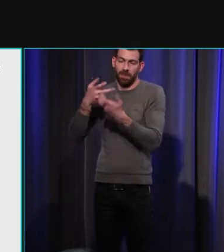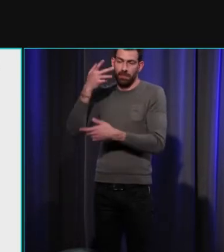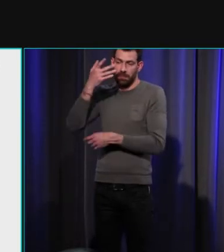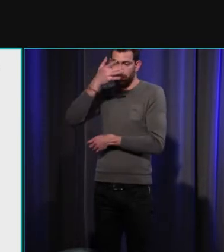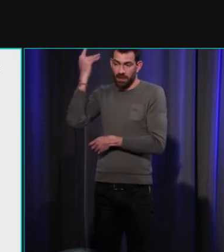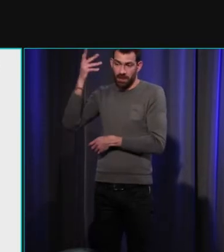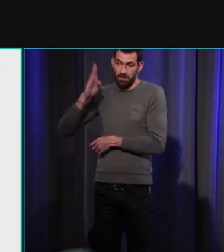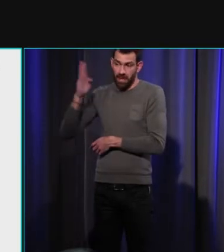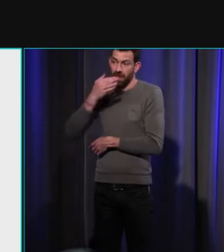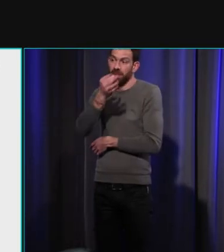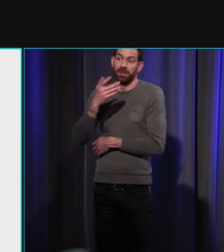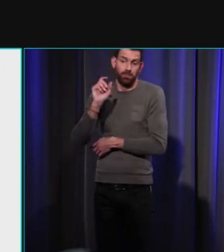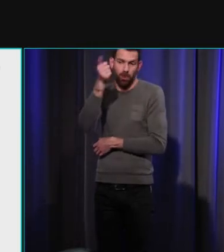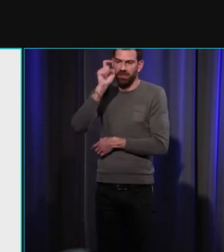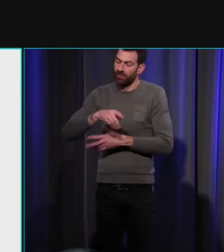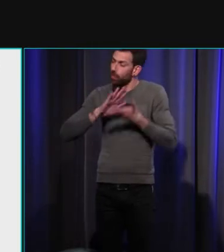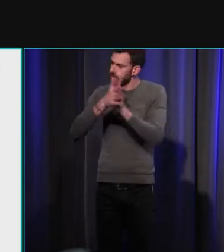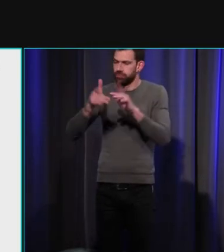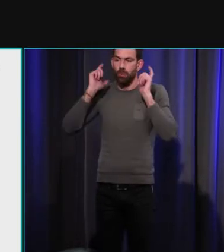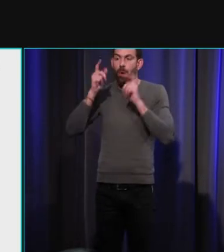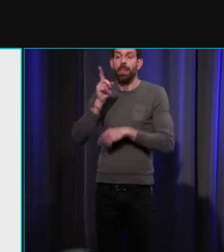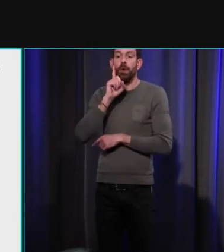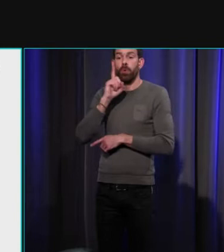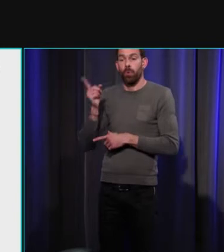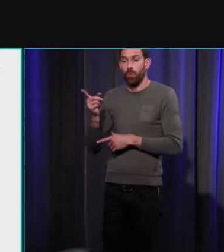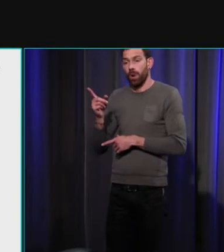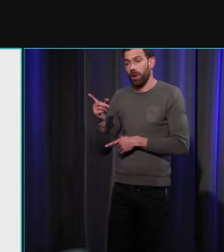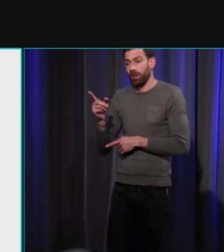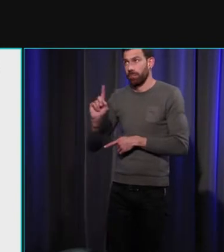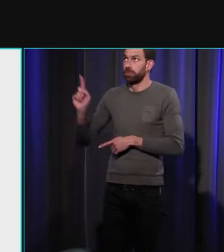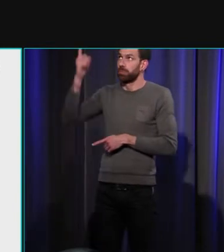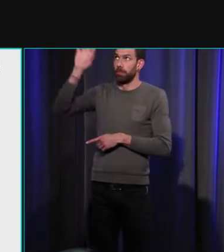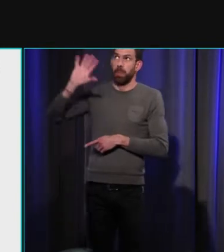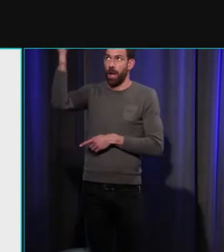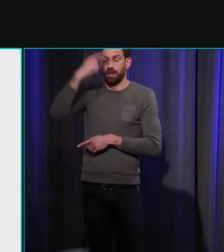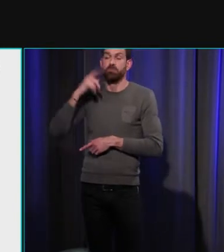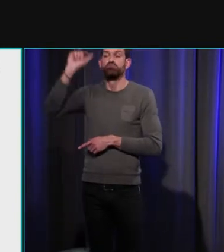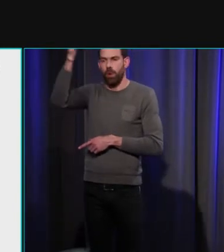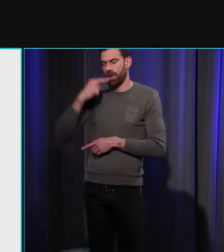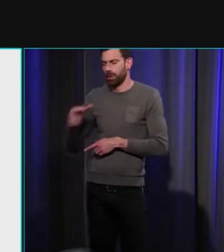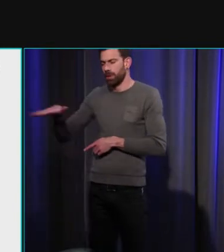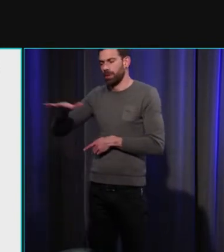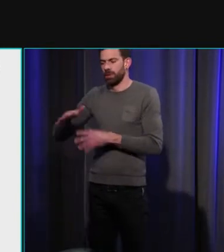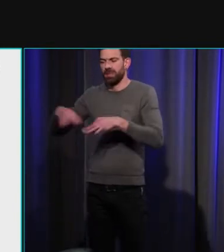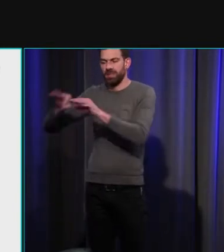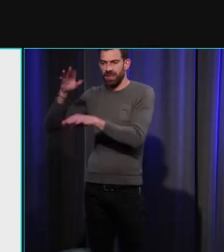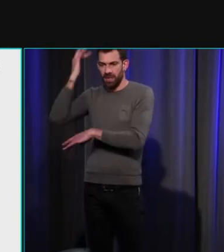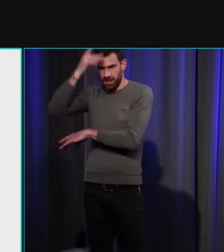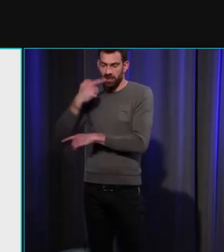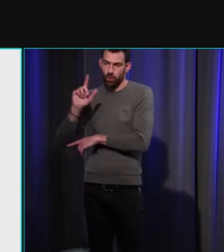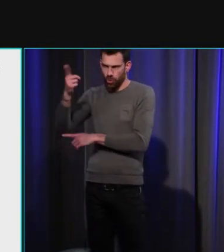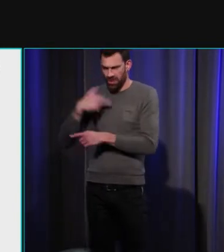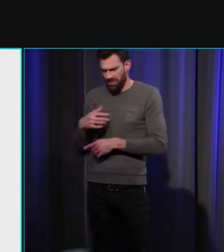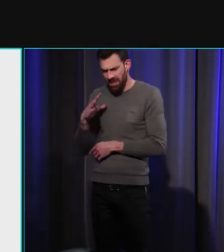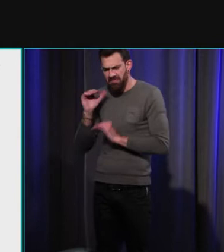devienne moines parce que les yeux rizal mc l'est passe avant la jérusalem terrestre et il y en a qui s'y de même j'ai oublié lequel je crois que ces gens de sources